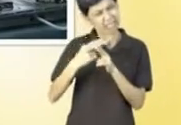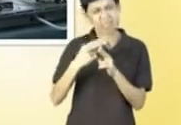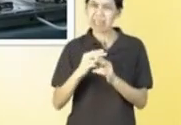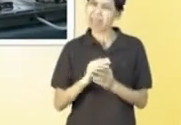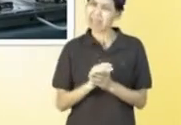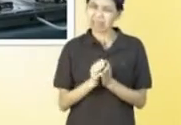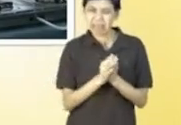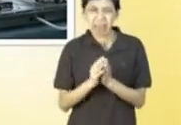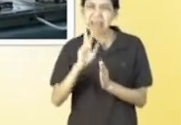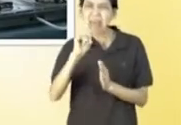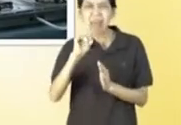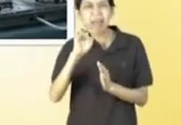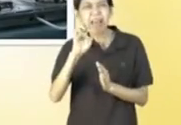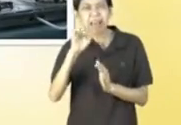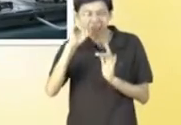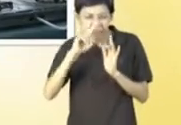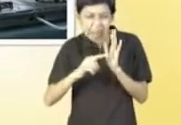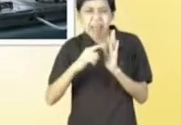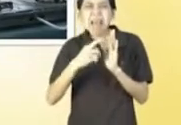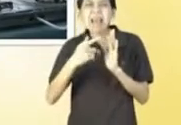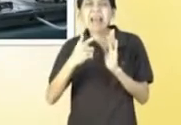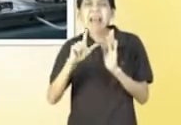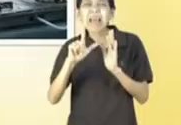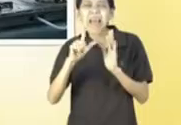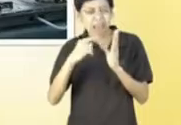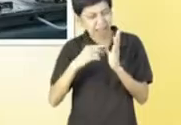กงขี้เหล็กนี่ก็ไม่อยากทานแล้ว ไม่ทานแล้ว